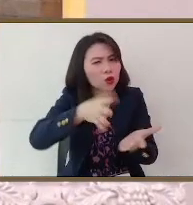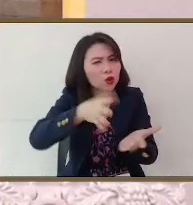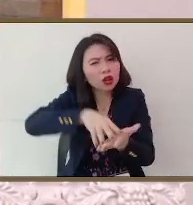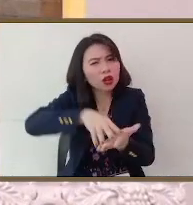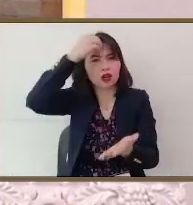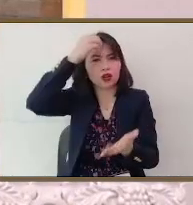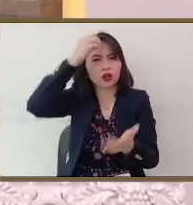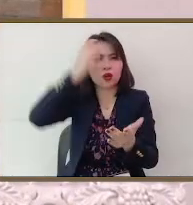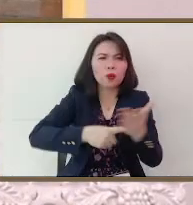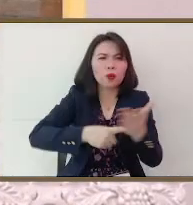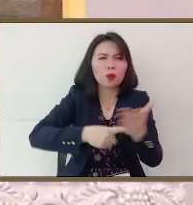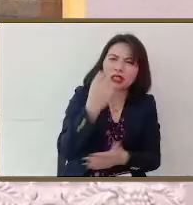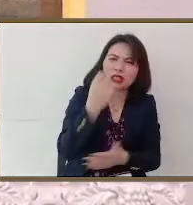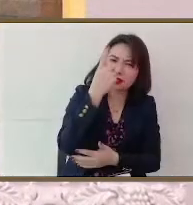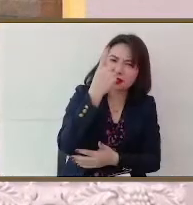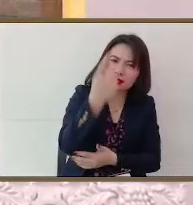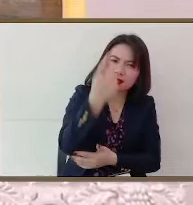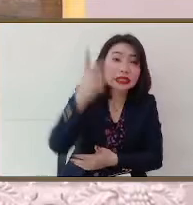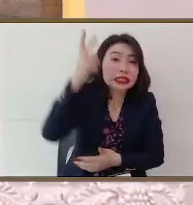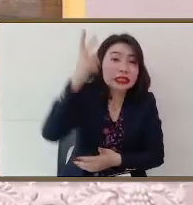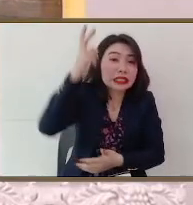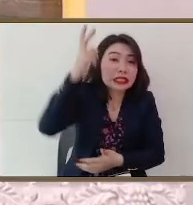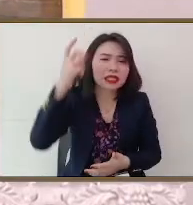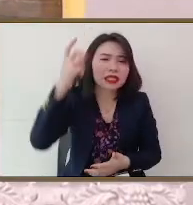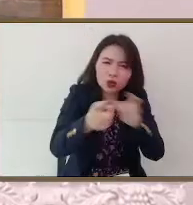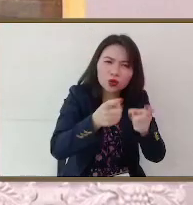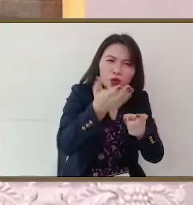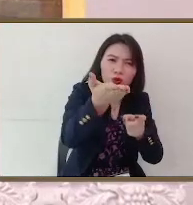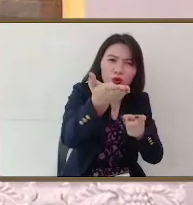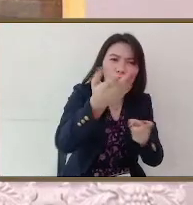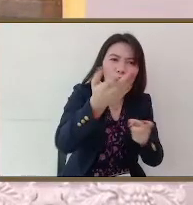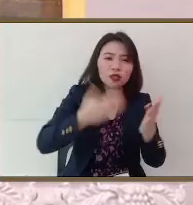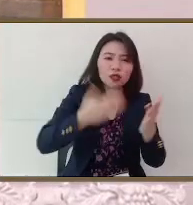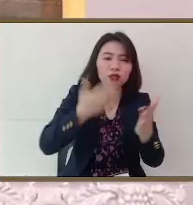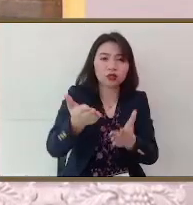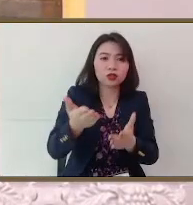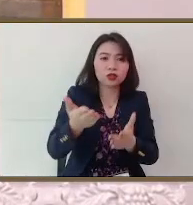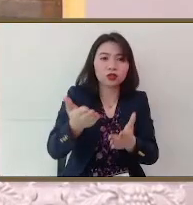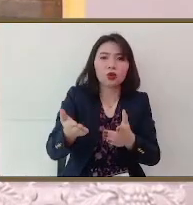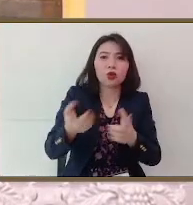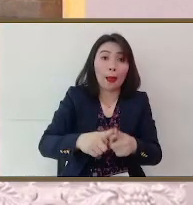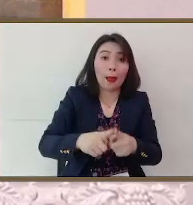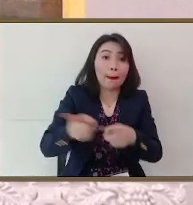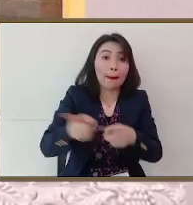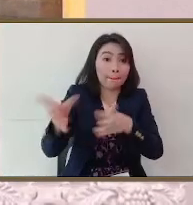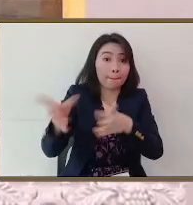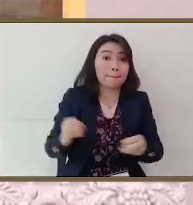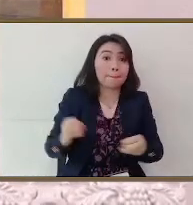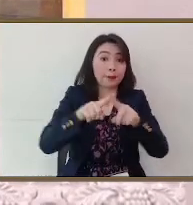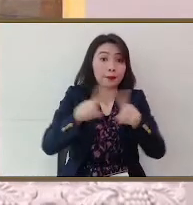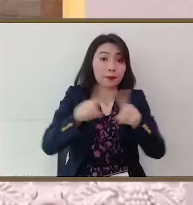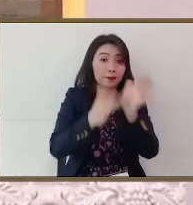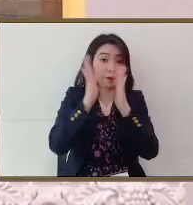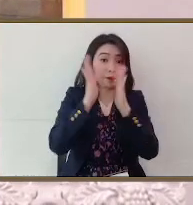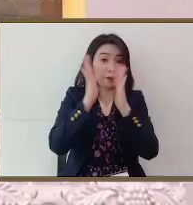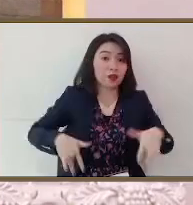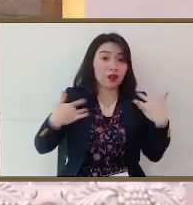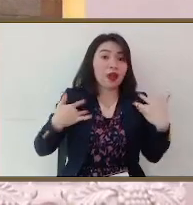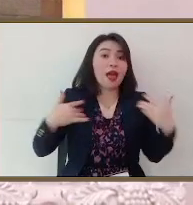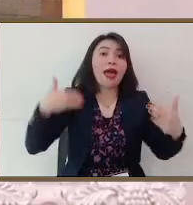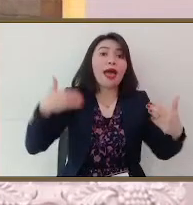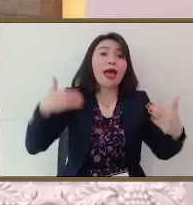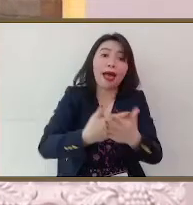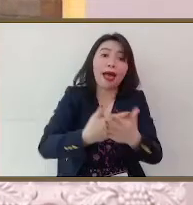ang dapat mong unawain. Siya ang magkukontrol sa iyo kung ano ang iyong ipapractice after you attended the